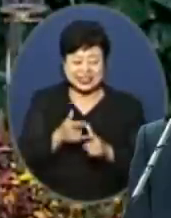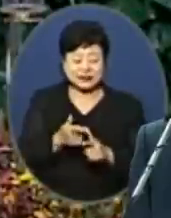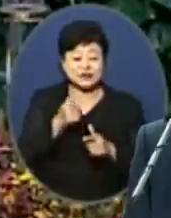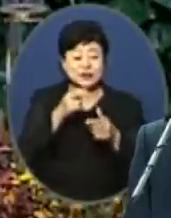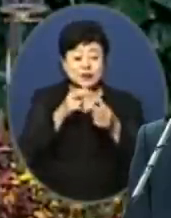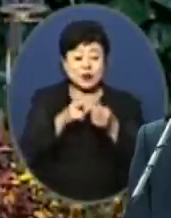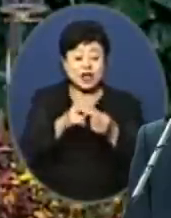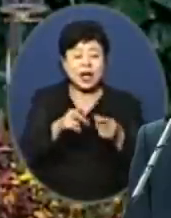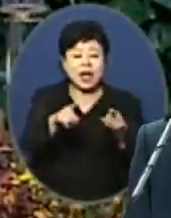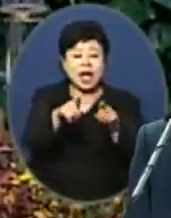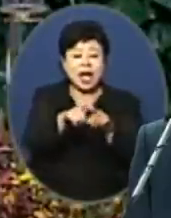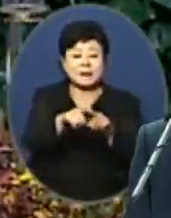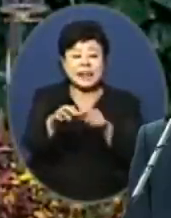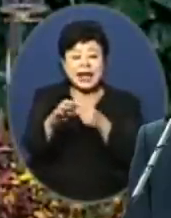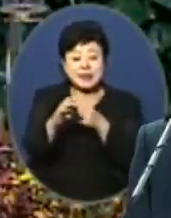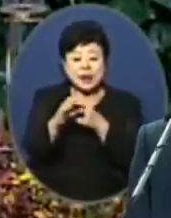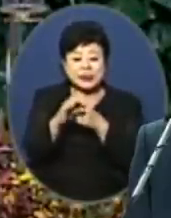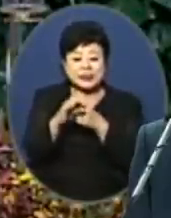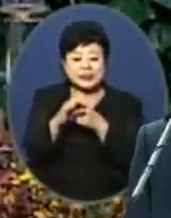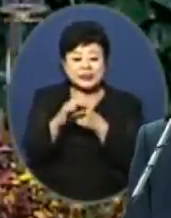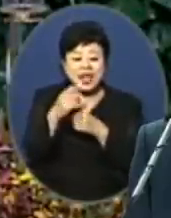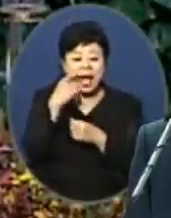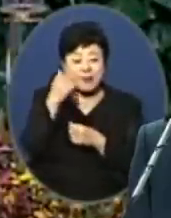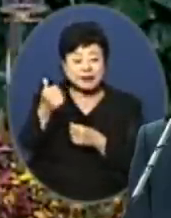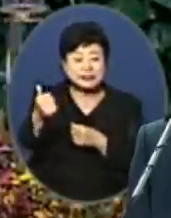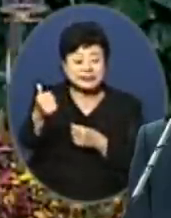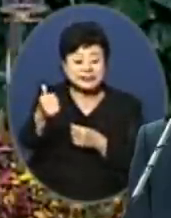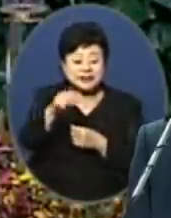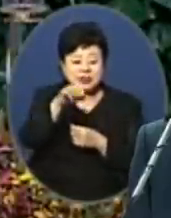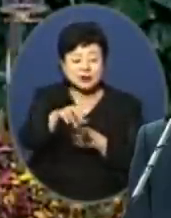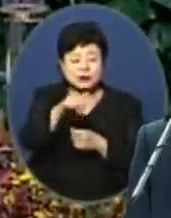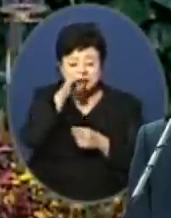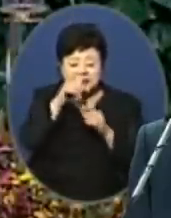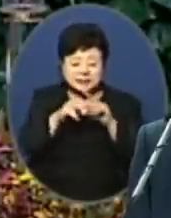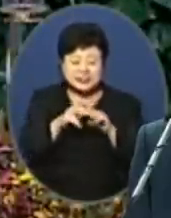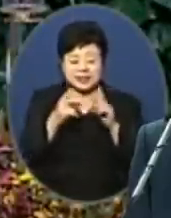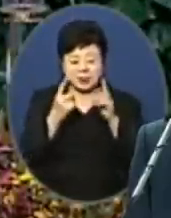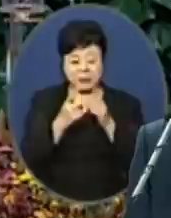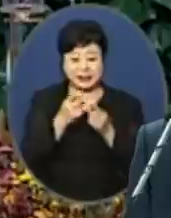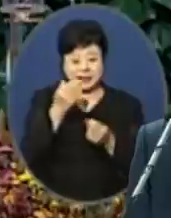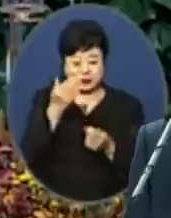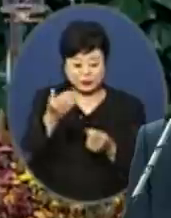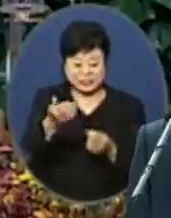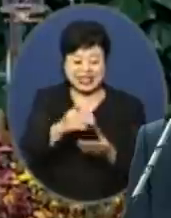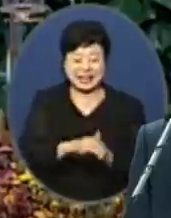예수님과 함께 하면은 아버지가 어느 곳인지 여러분 만나줍니다.